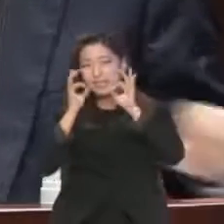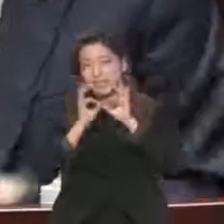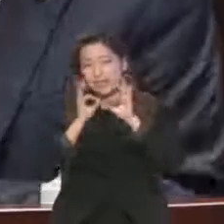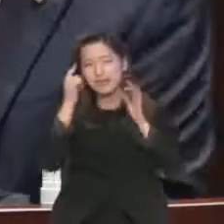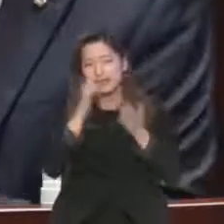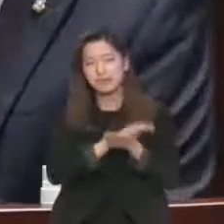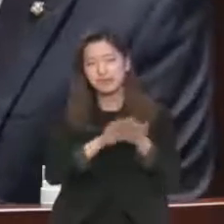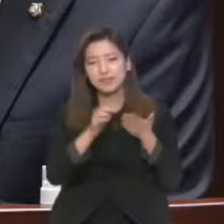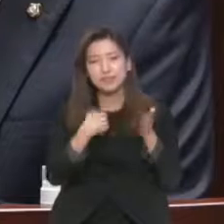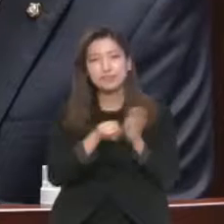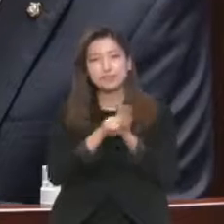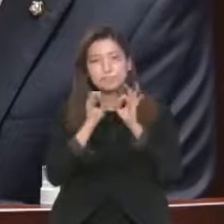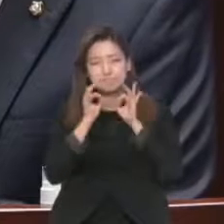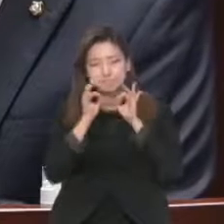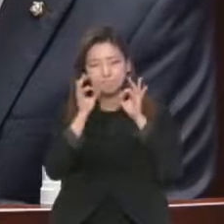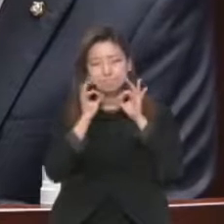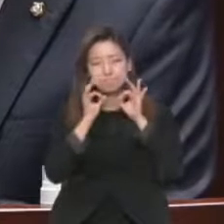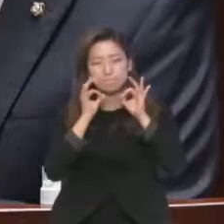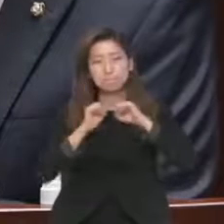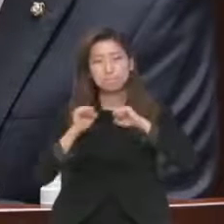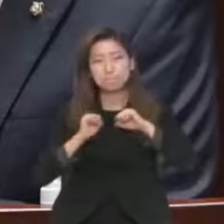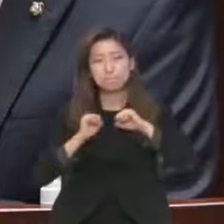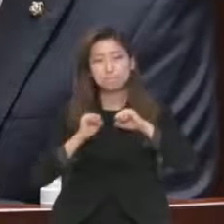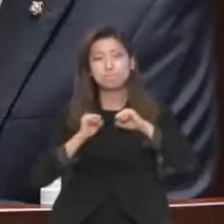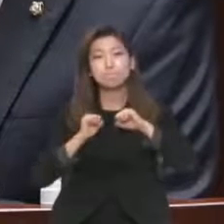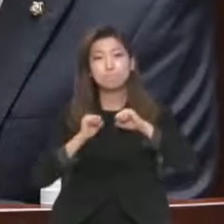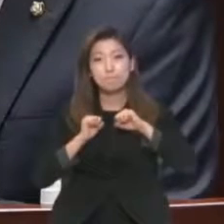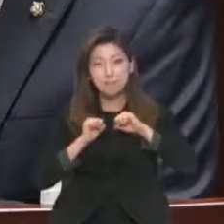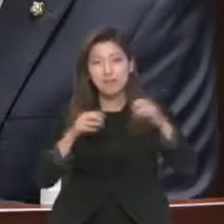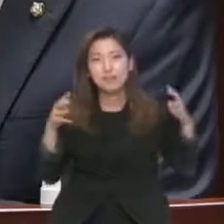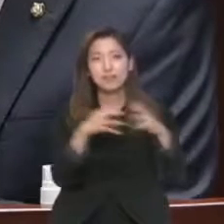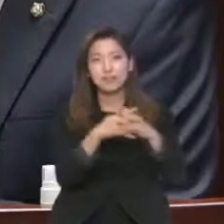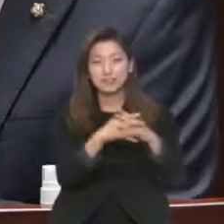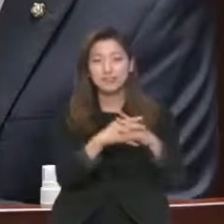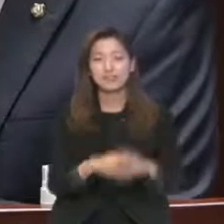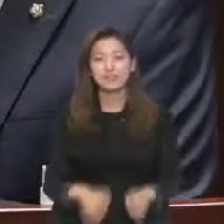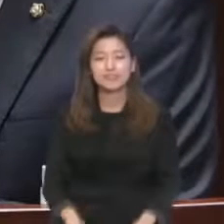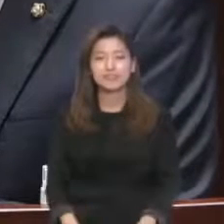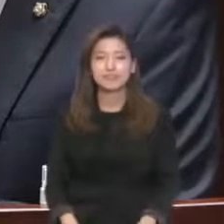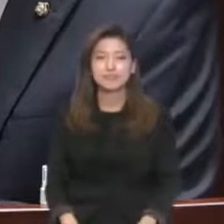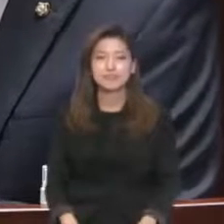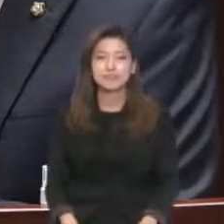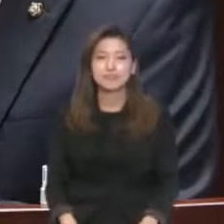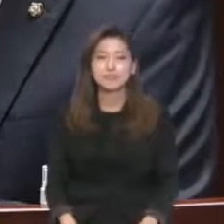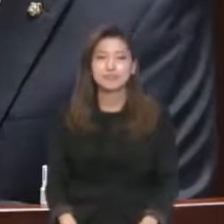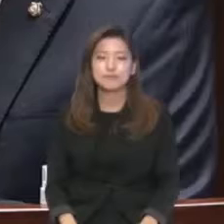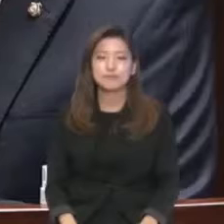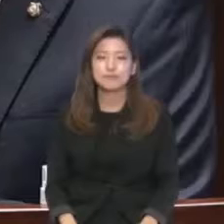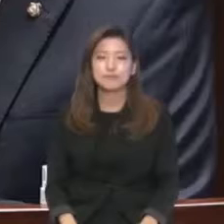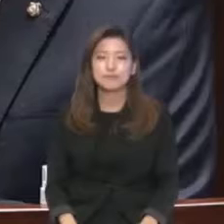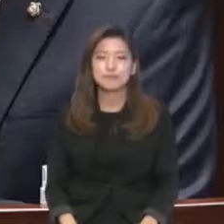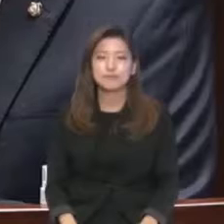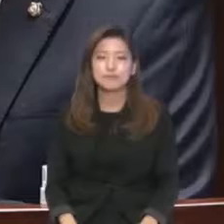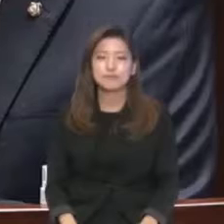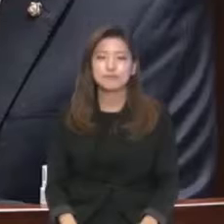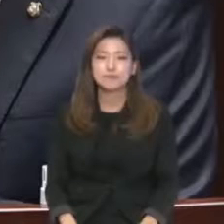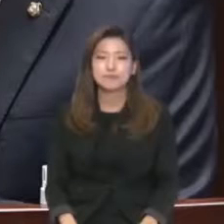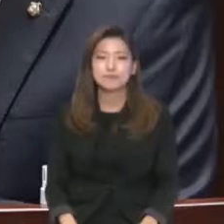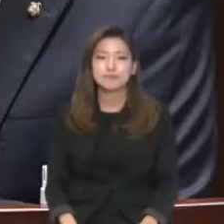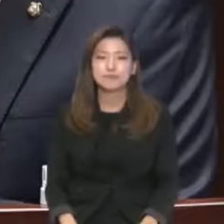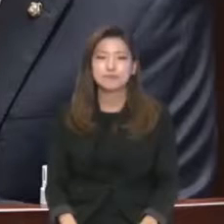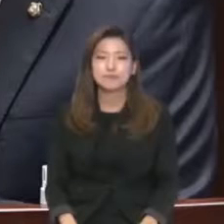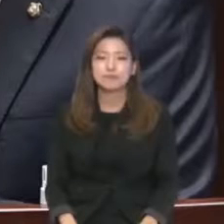또 우리의 그런 전략적 행보, 이 부분들을 우리가 함께 평가했으면 좋겠고 그런 측면에서 놓고